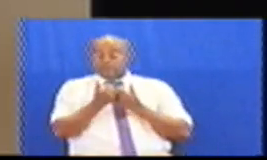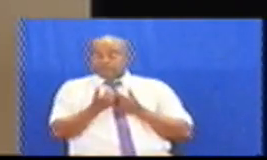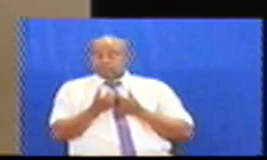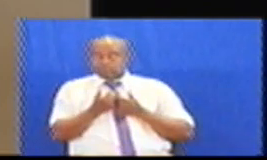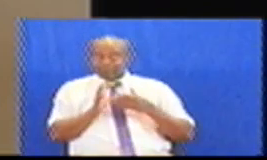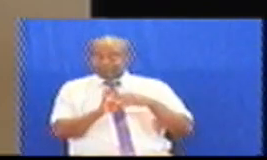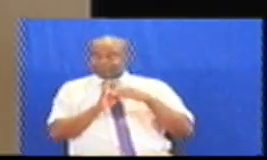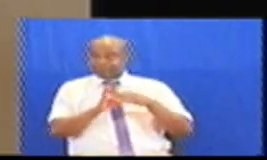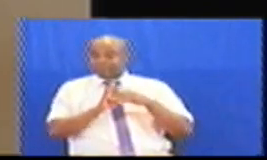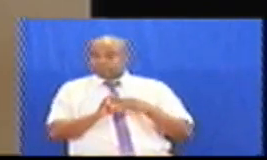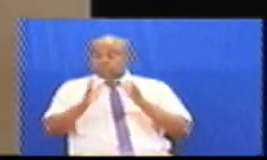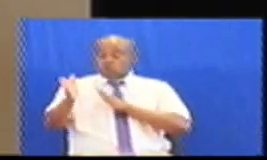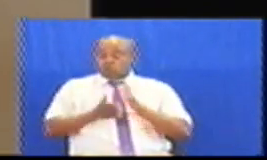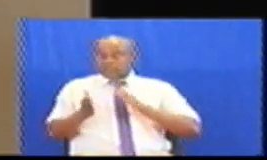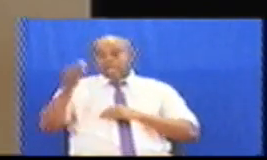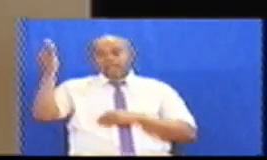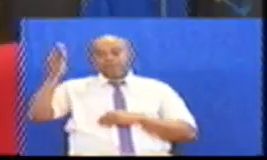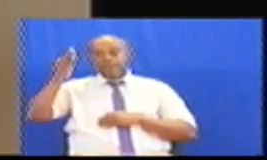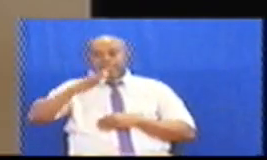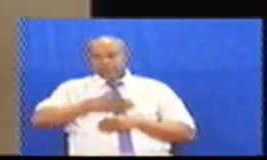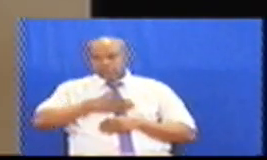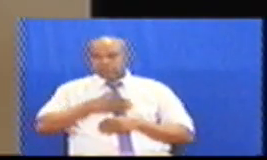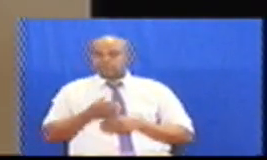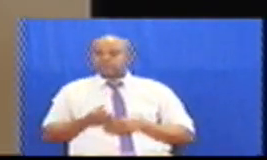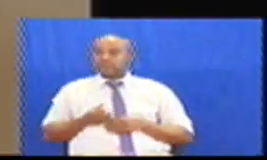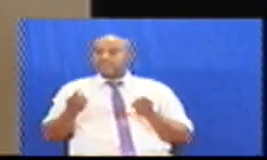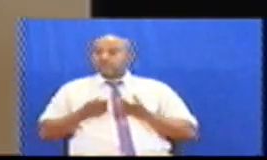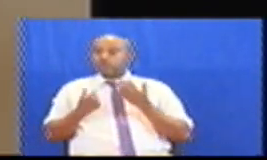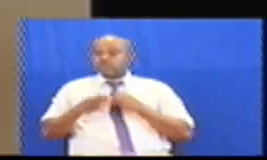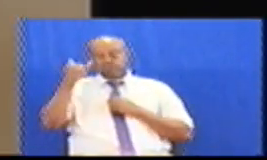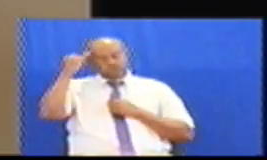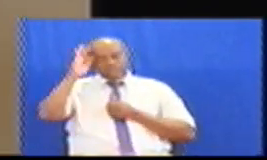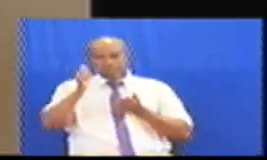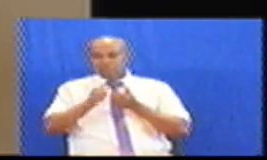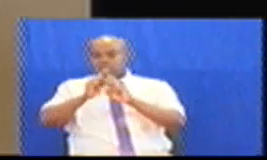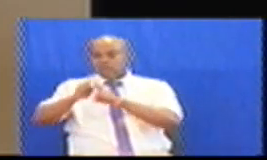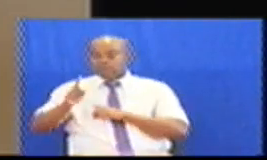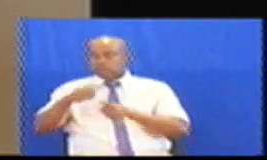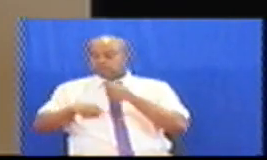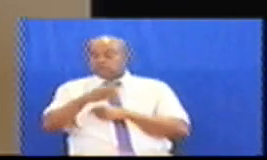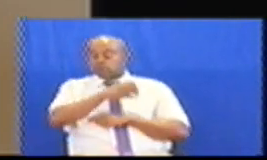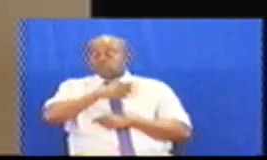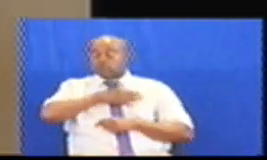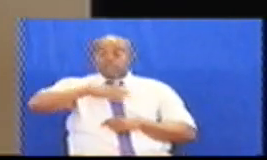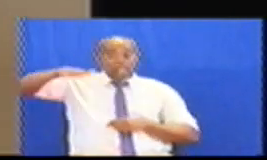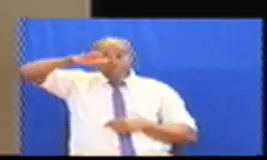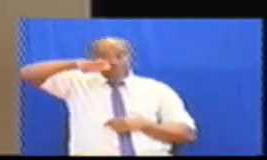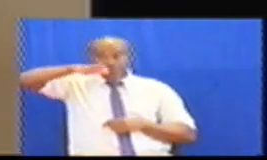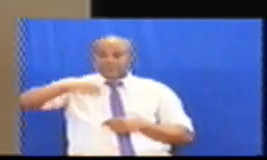kuandaa hotuba yetu, lakini pia na kushauriana mambo mbalimbali yanayohusiana na wizara yetu kivuli ya Katiba na